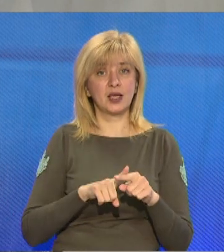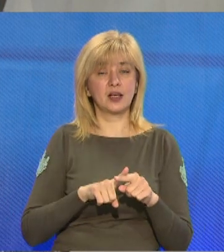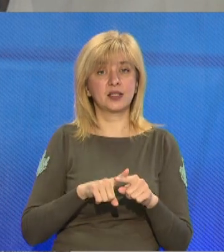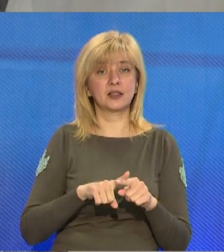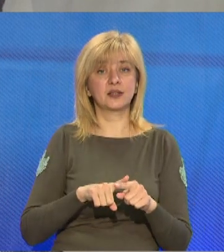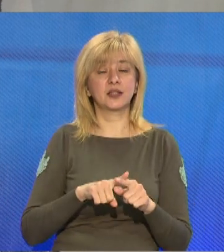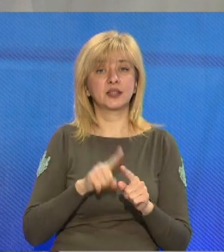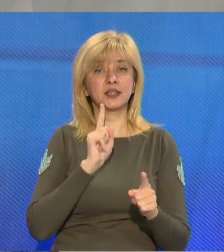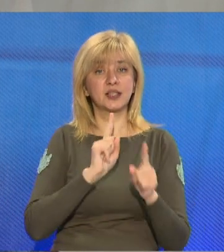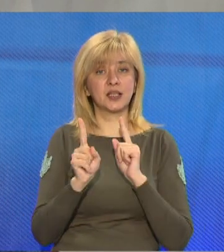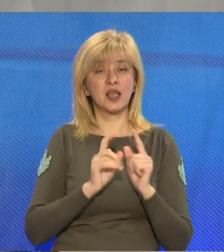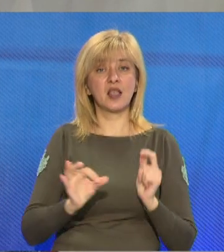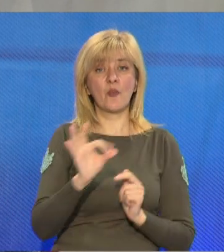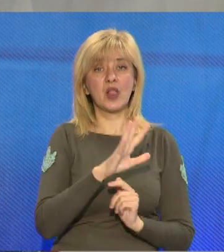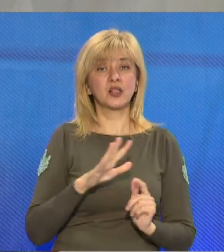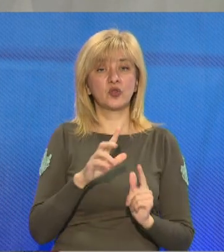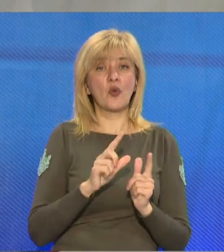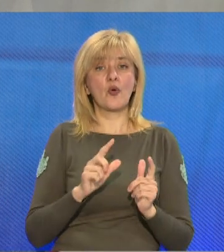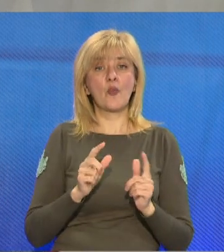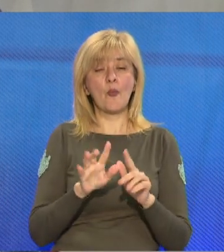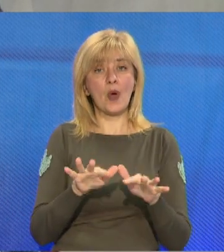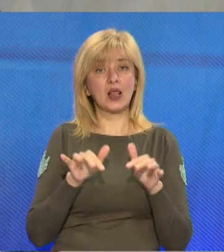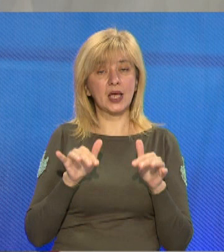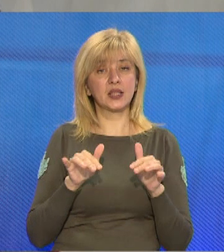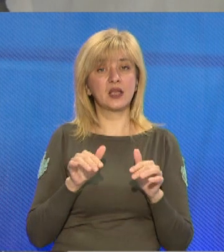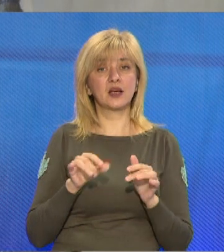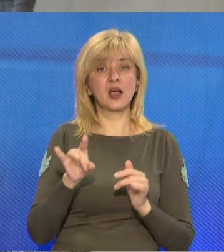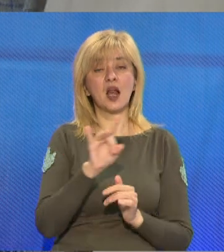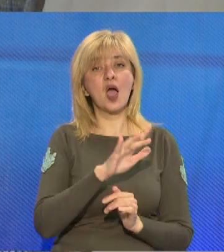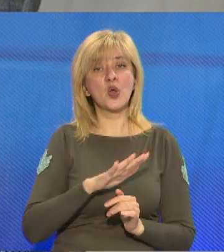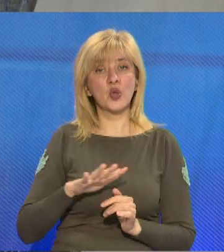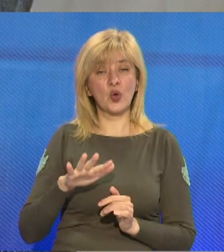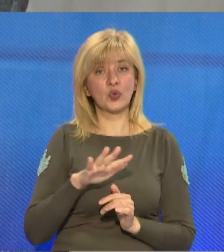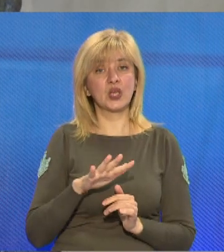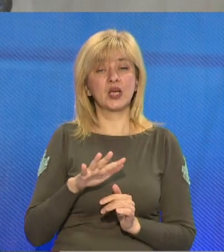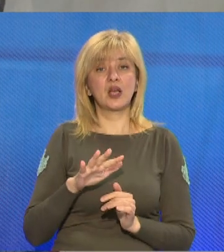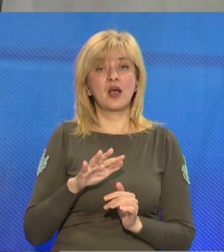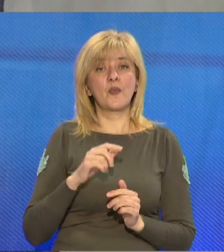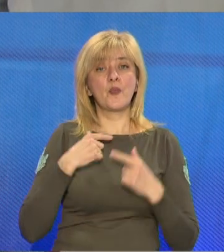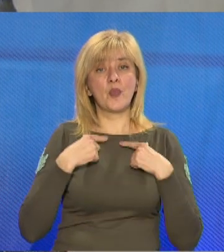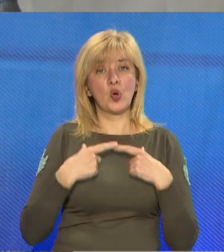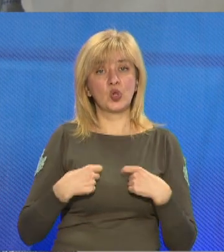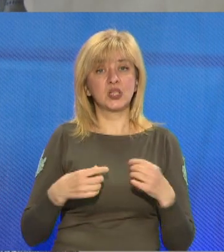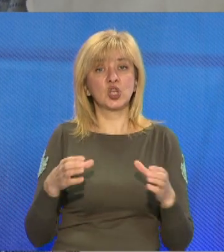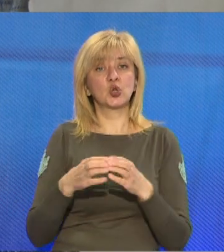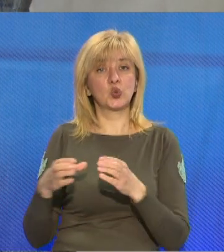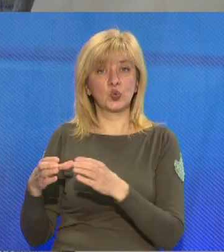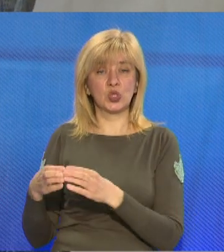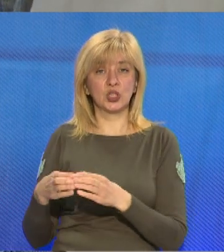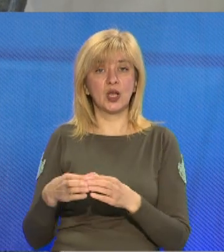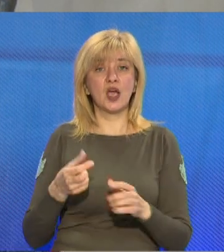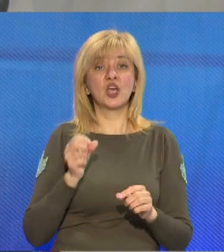палаты, это районные свои форумы районных пионерских дружин.